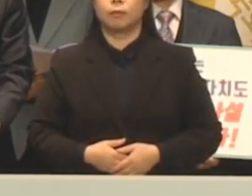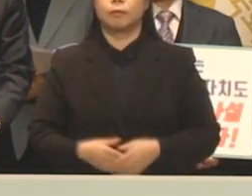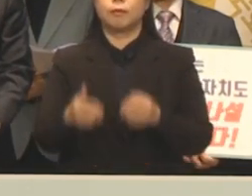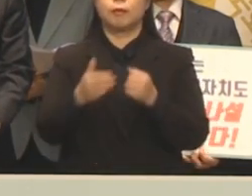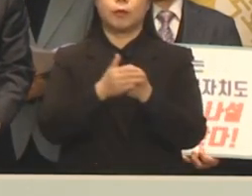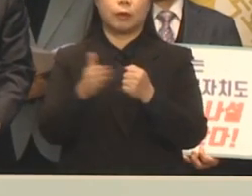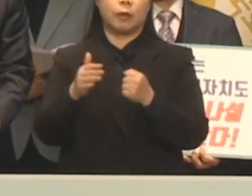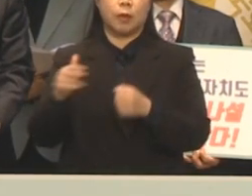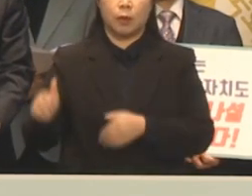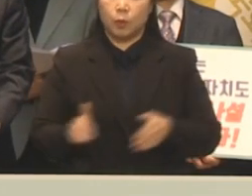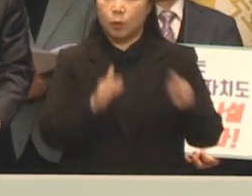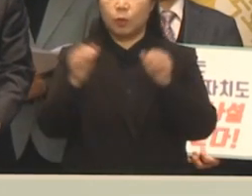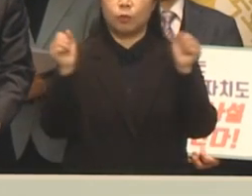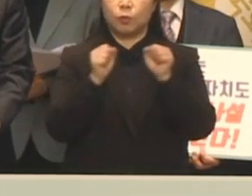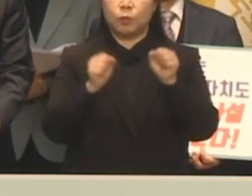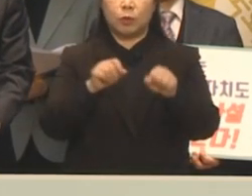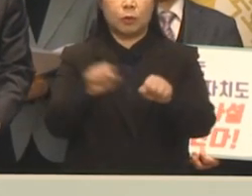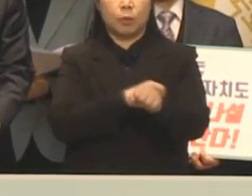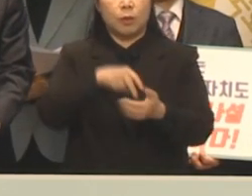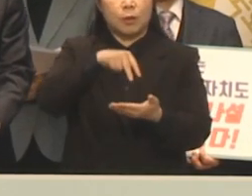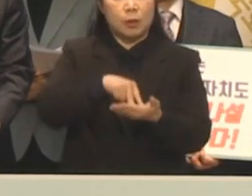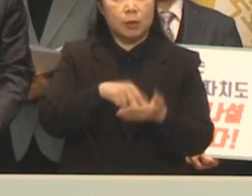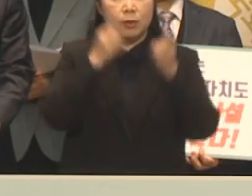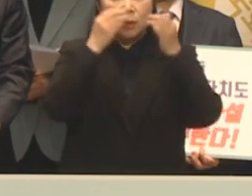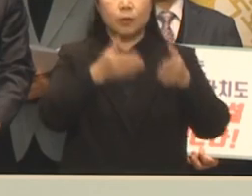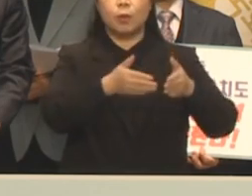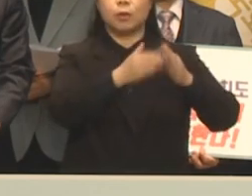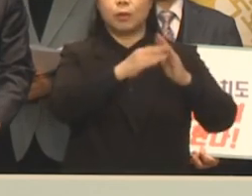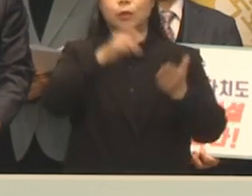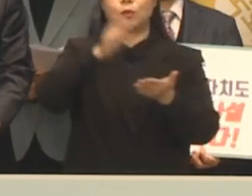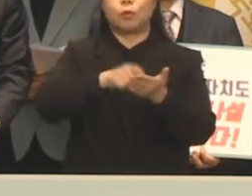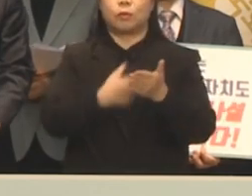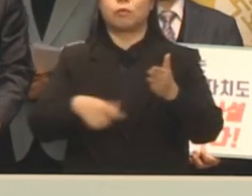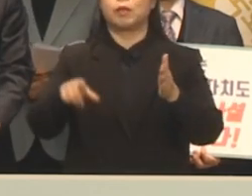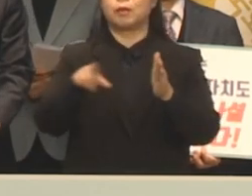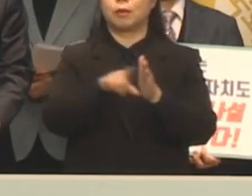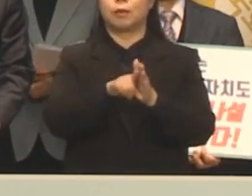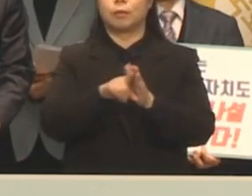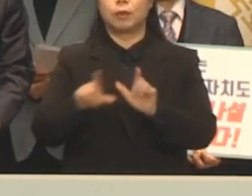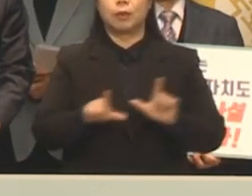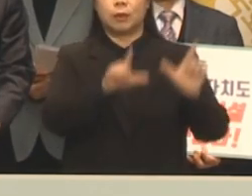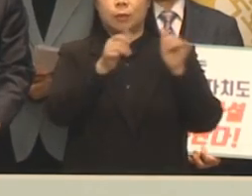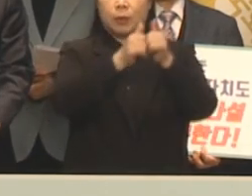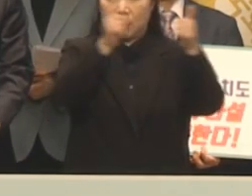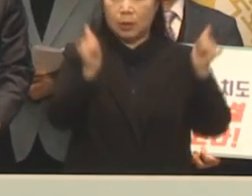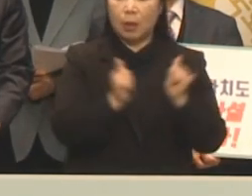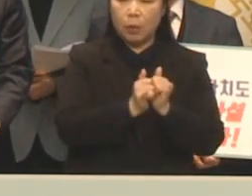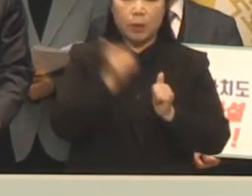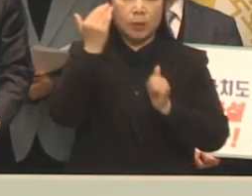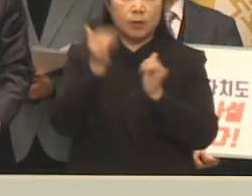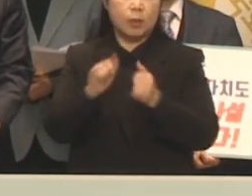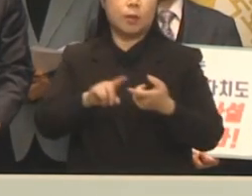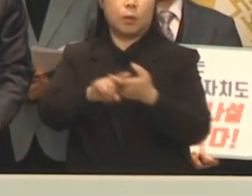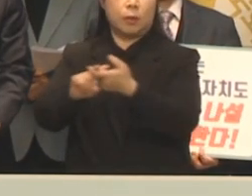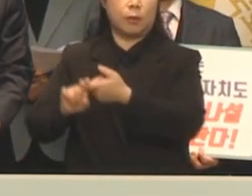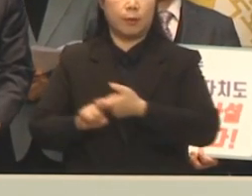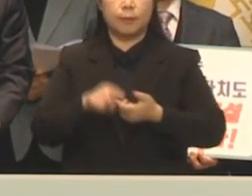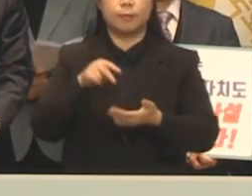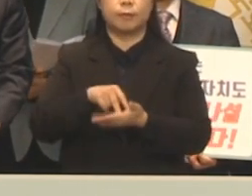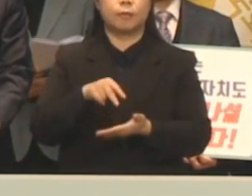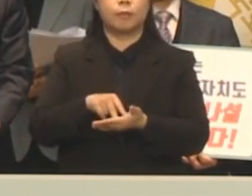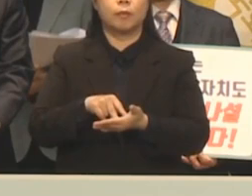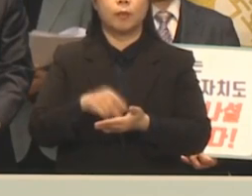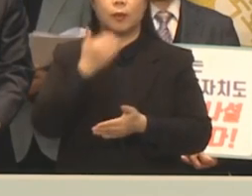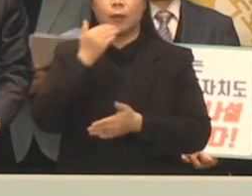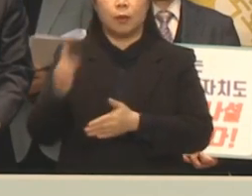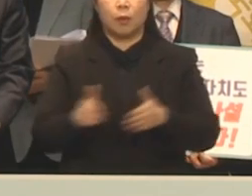이에 경기 북부 특별자치도 설치를 촉구하는 시민사회 지식인연대는